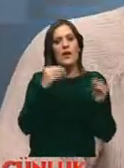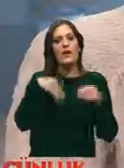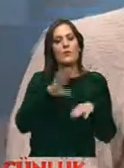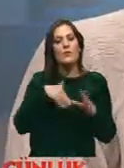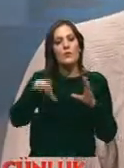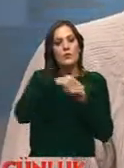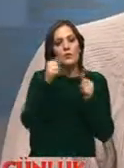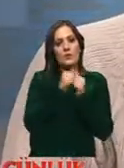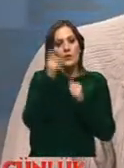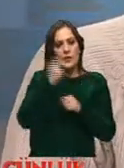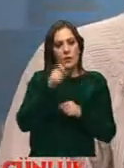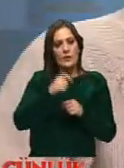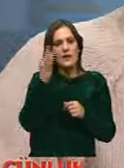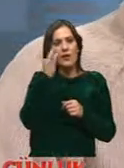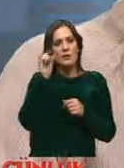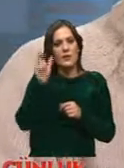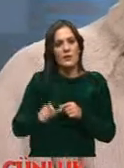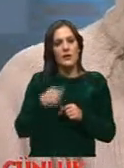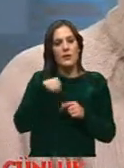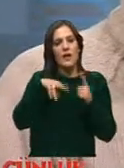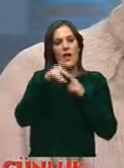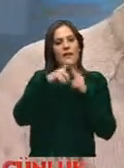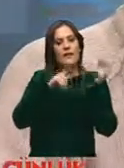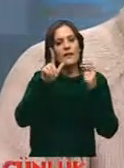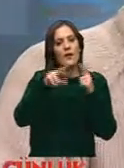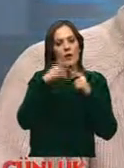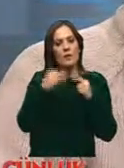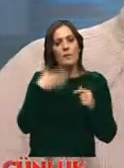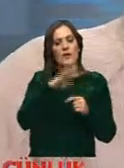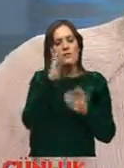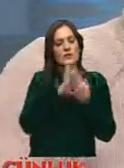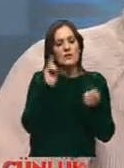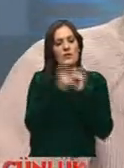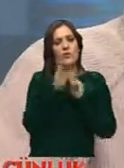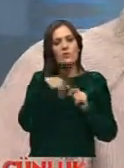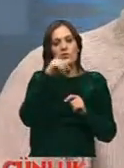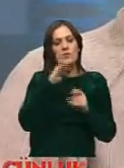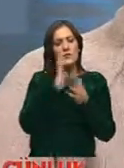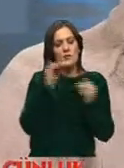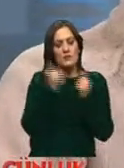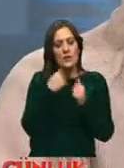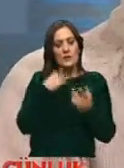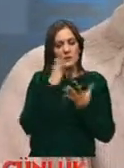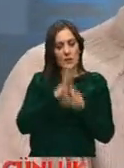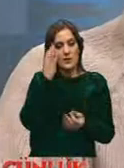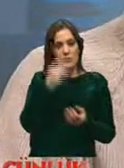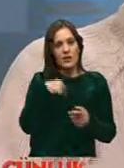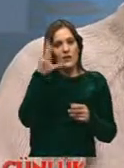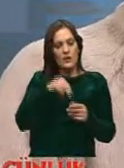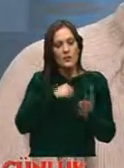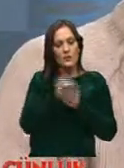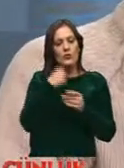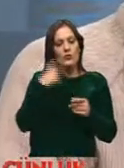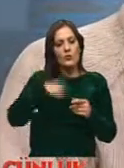kaybetmeden bütünün birliğini oluşturduğu yapı. Yani ben Atilla olarak varım. Başka bir insana dönüşmüyorum 100 kişiyle beraber. Bireysel olarak tam